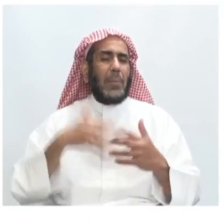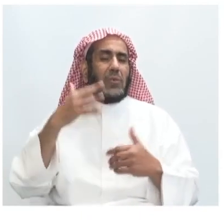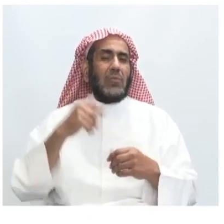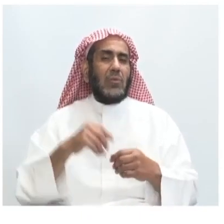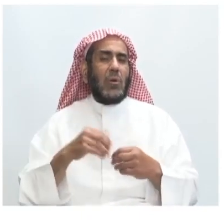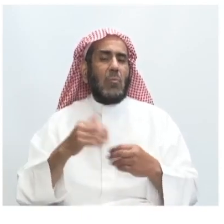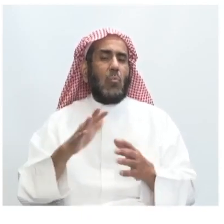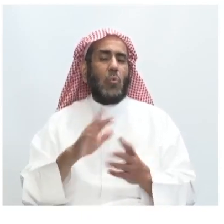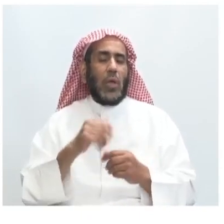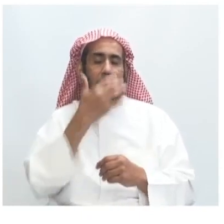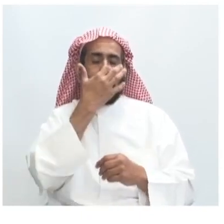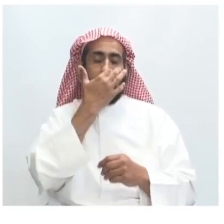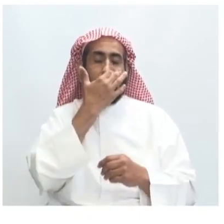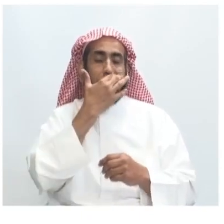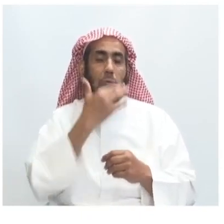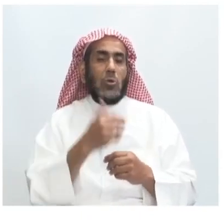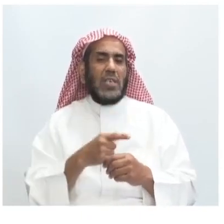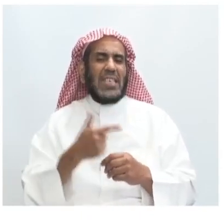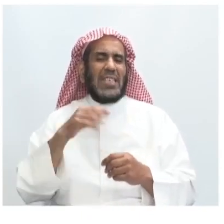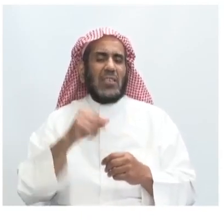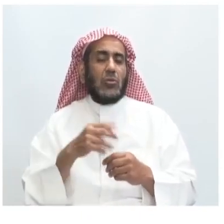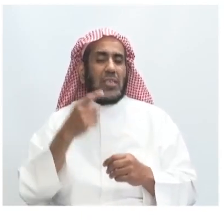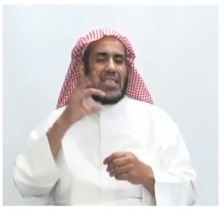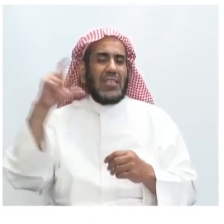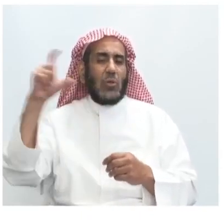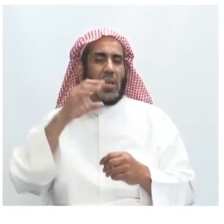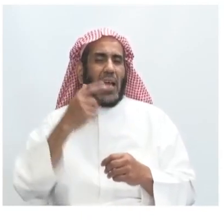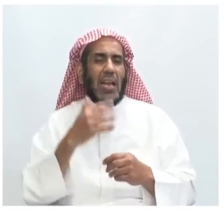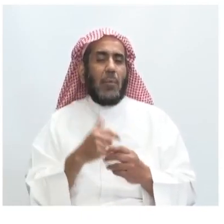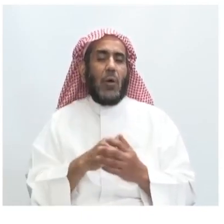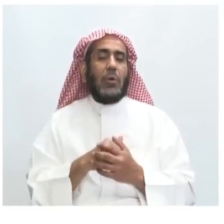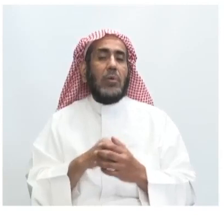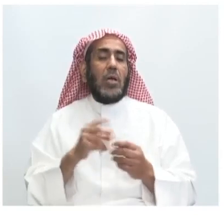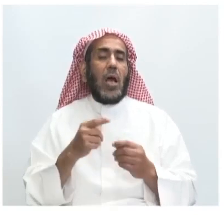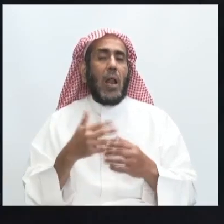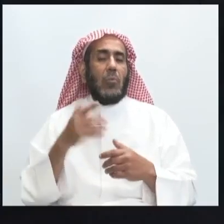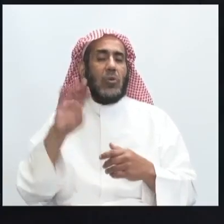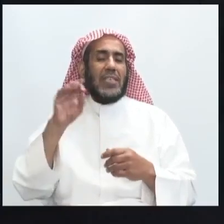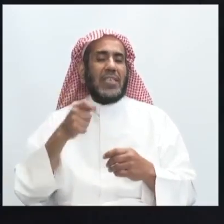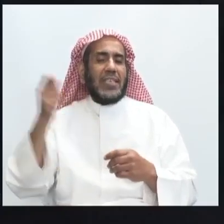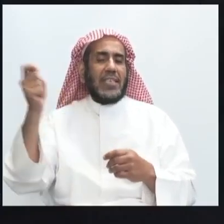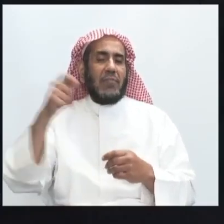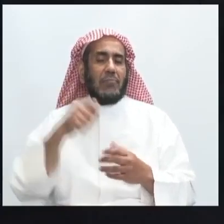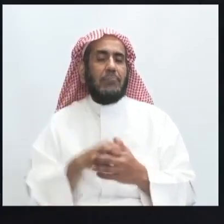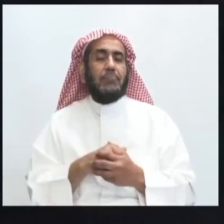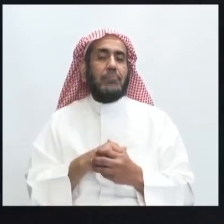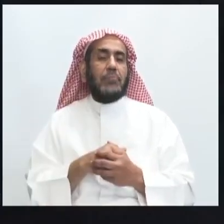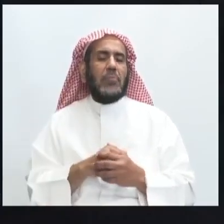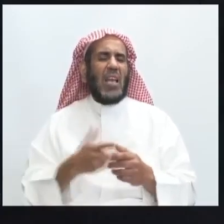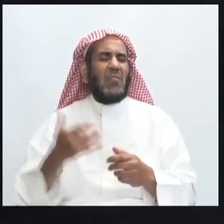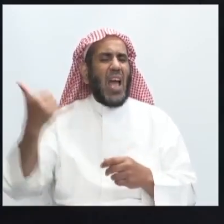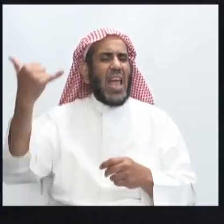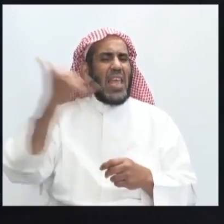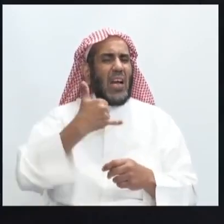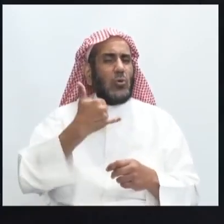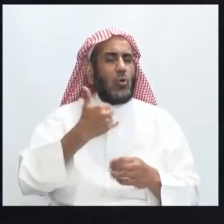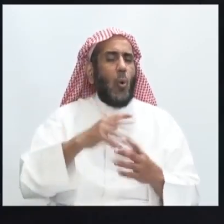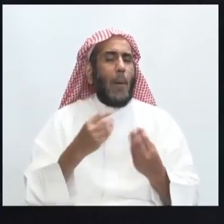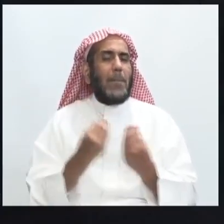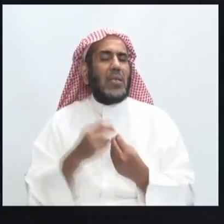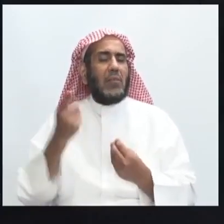مضاجعي ومسنونه زرق كانياب اغوالي المشرفي مقصود به السيف كيف يقتلني وانا معي سيف